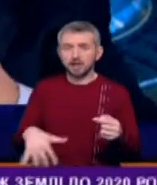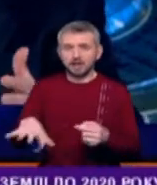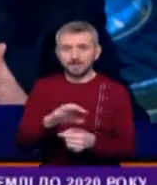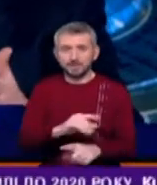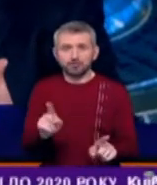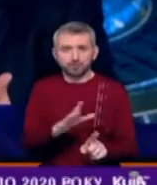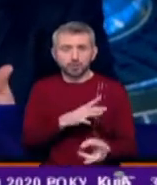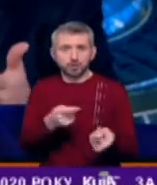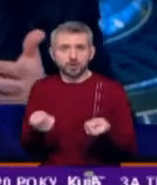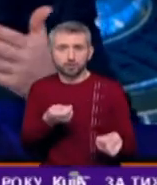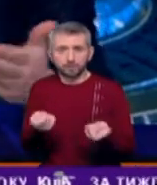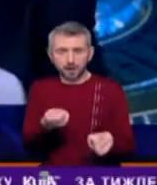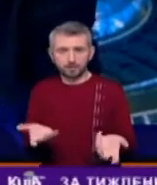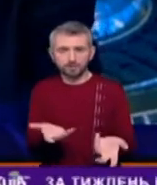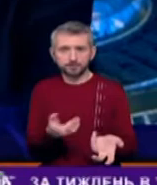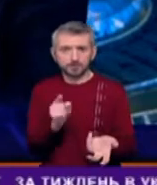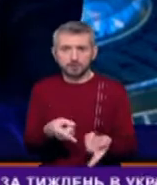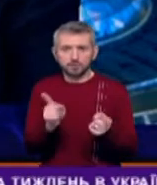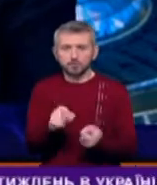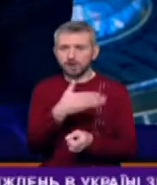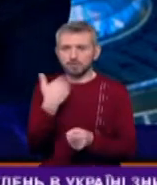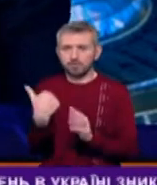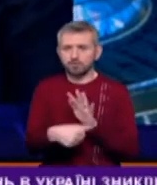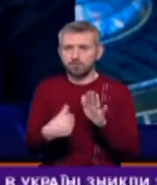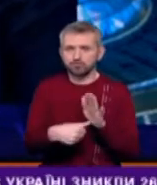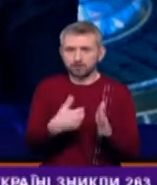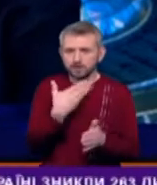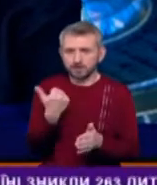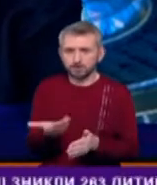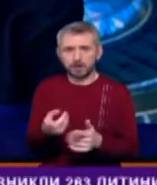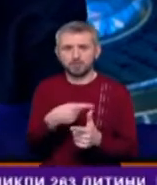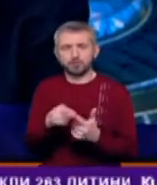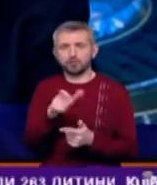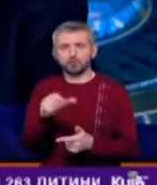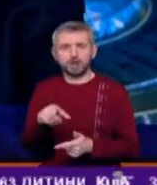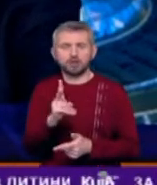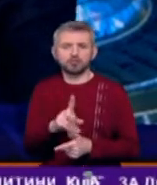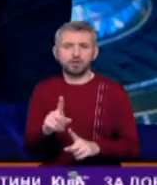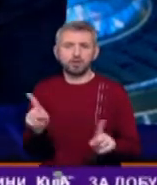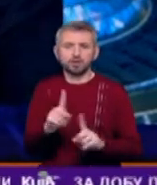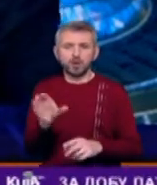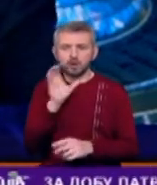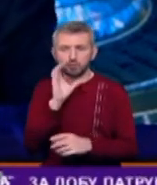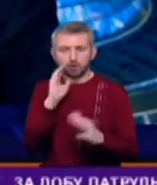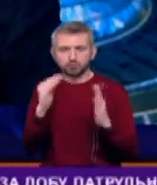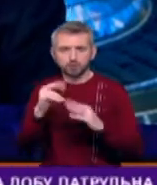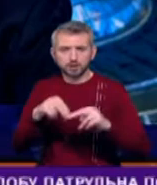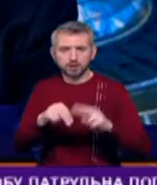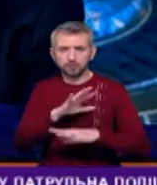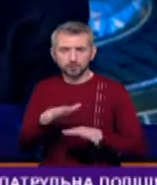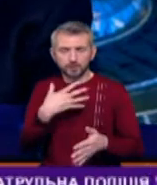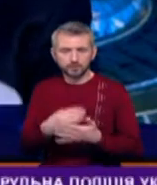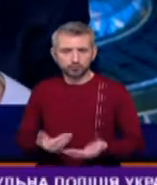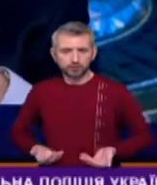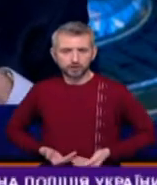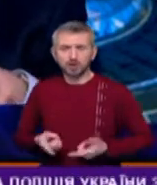чимось керували. Ну, там ж, ну, дійсно, там нема там бомжів, не дай Бог, там, чи людей, які щось там собачої будки не збудували в своєму житті.